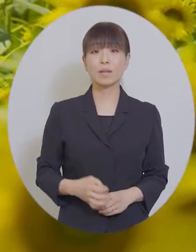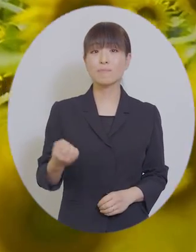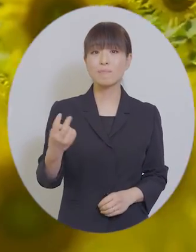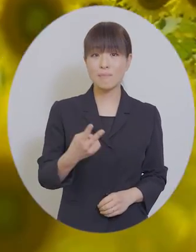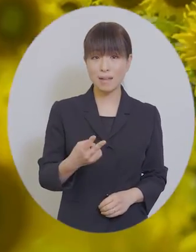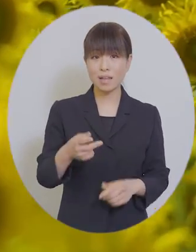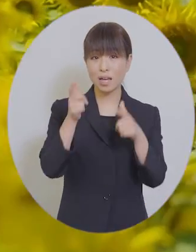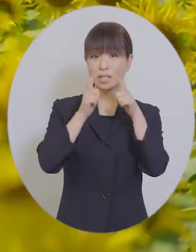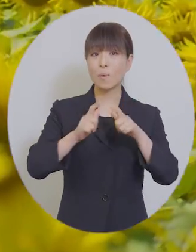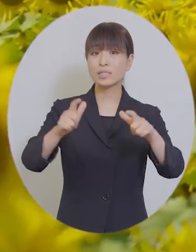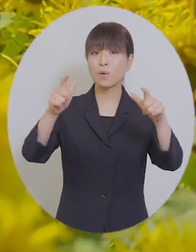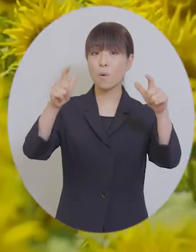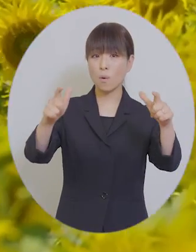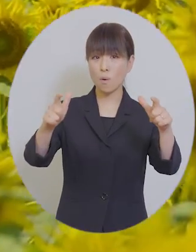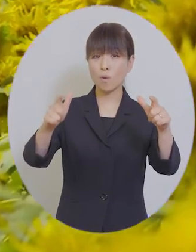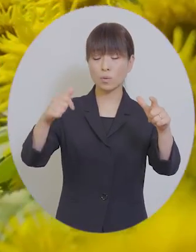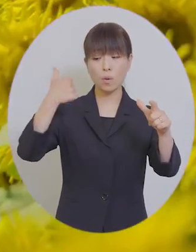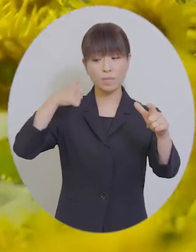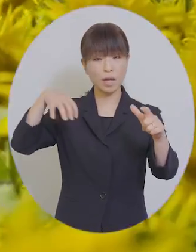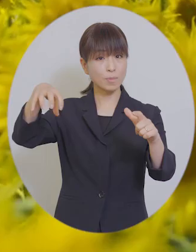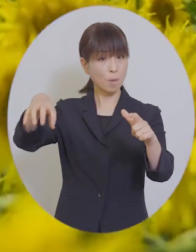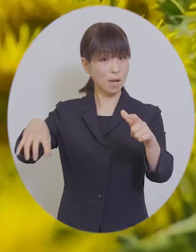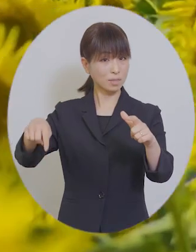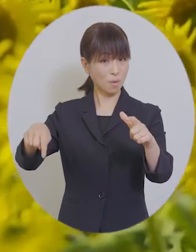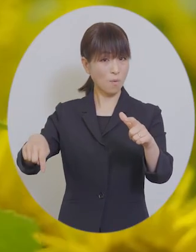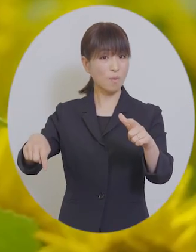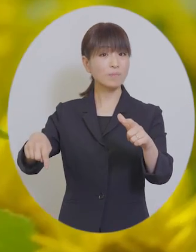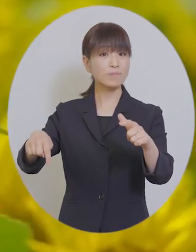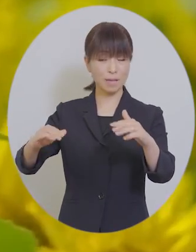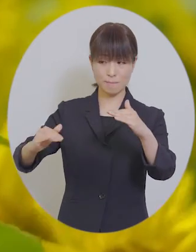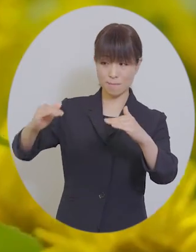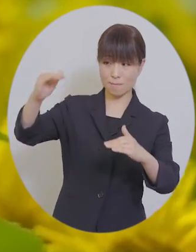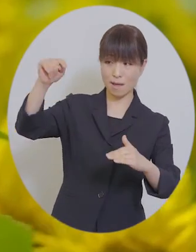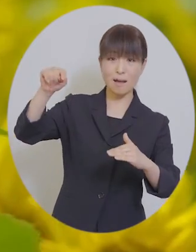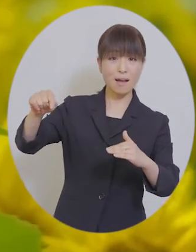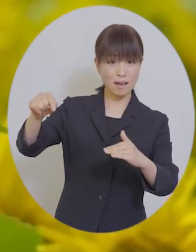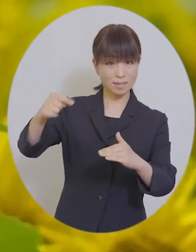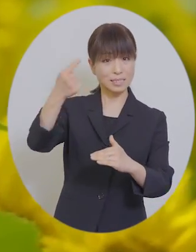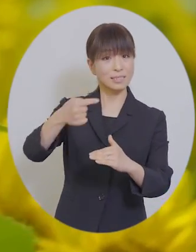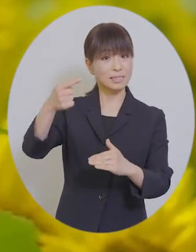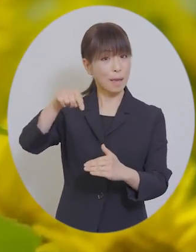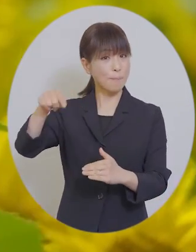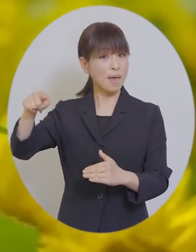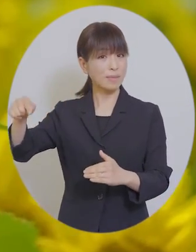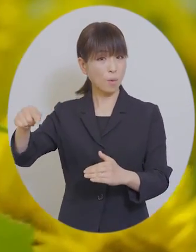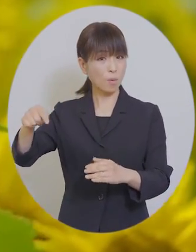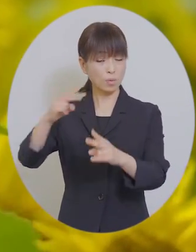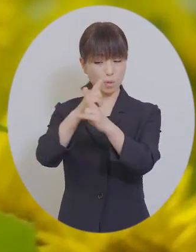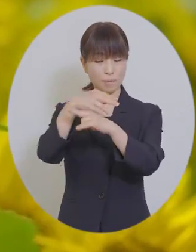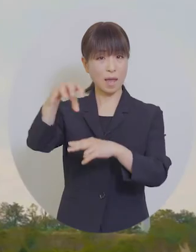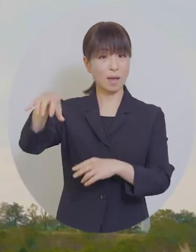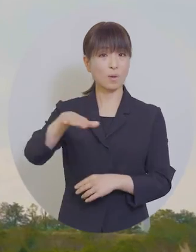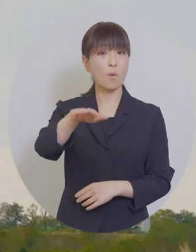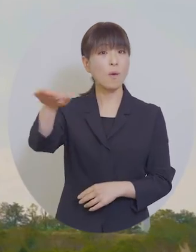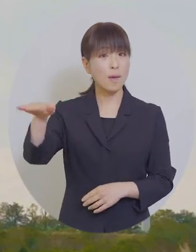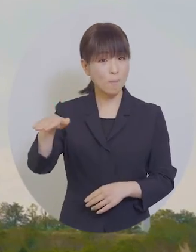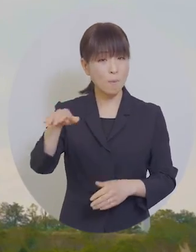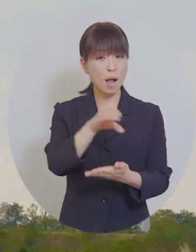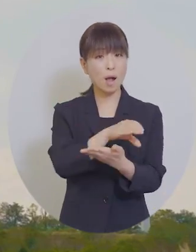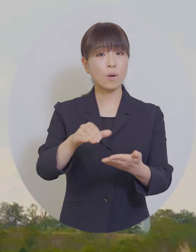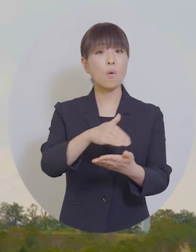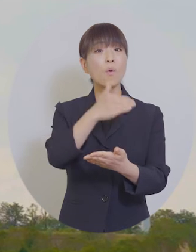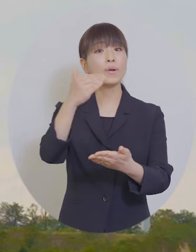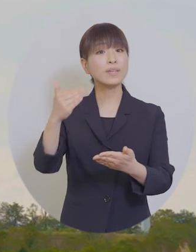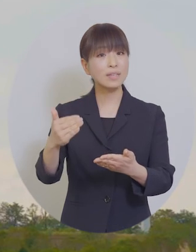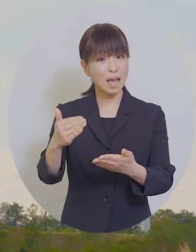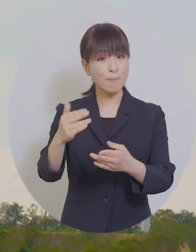また猪苗代湖の南に位置し標高1000メートルを超える布引高原には郡山布引